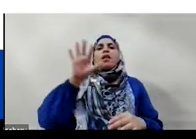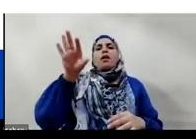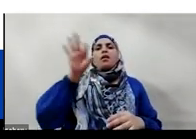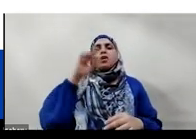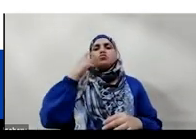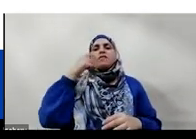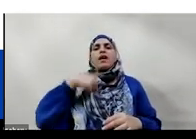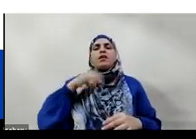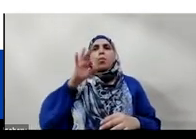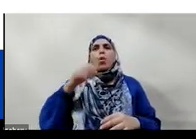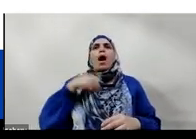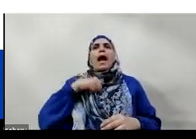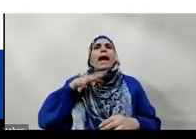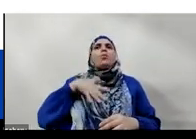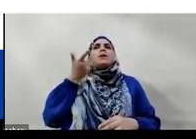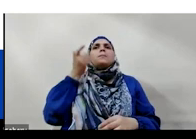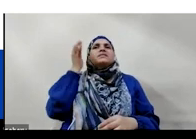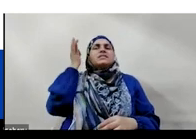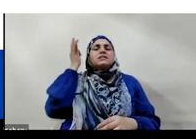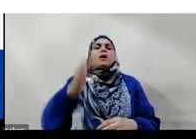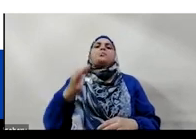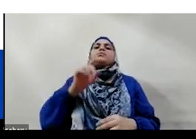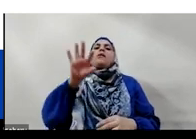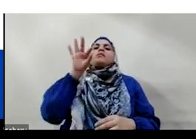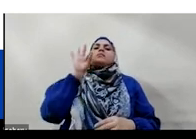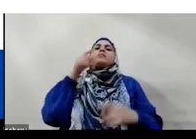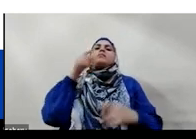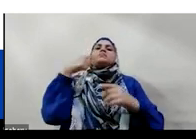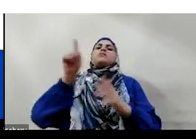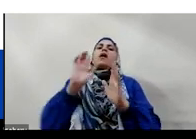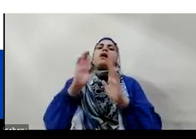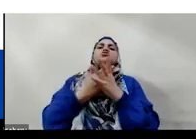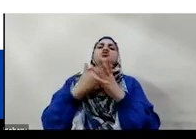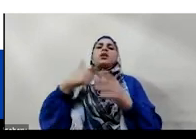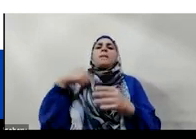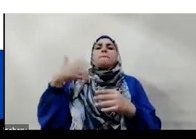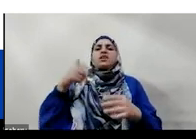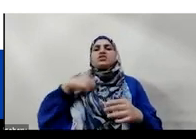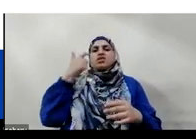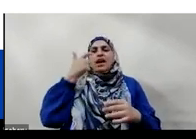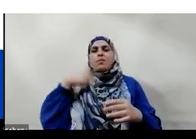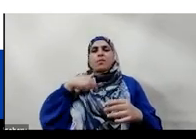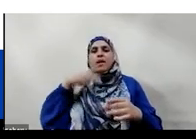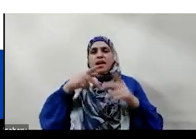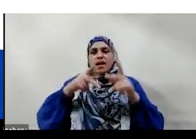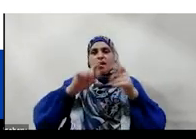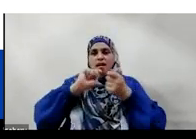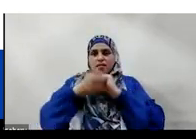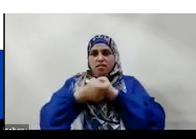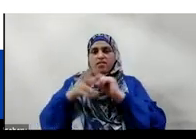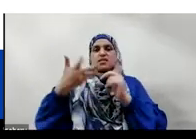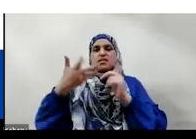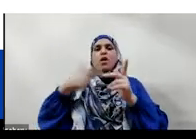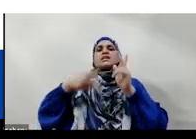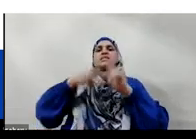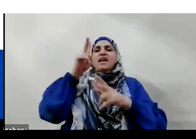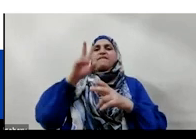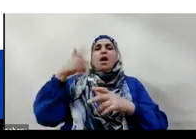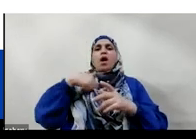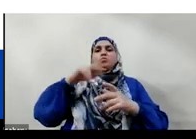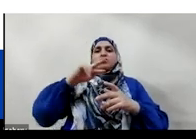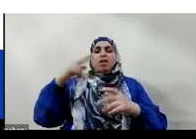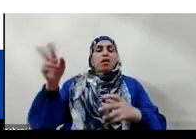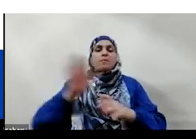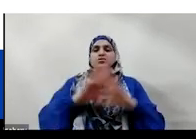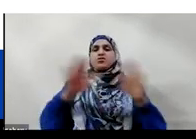سميت الابليكيشن ولا بعد ما اترشح ولا بعد لو سافرت على المنحة ولا حتى لو مسافر هناك. فمهم ان انا اقول